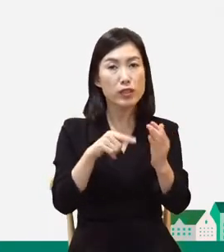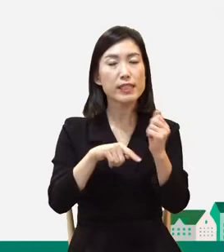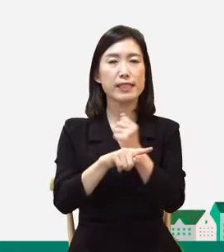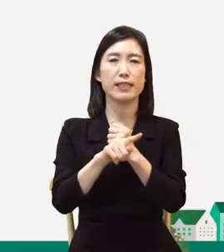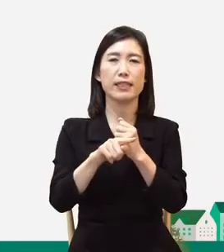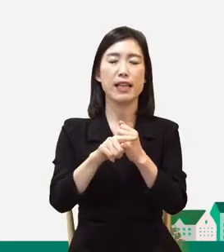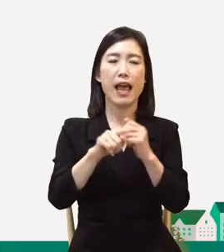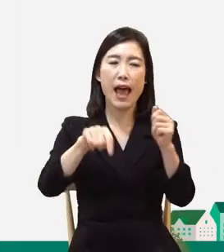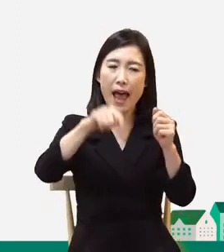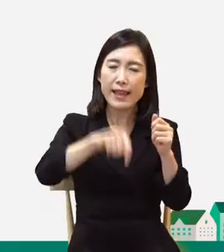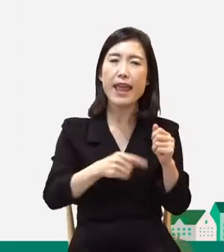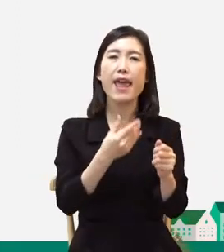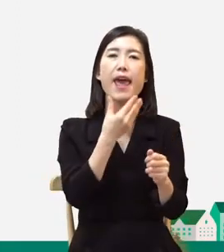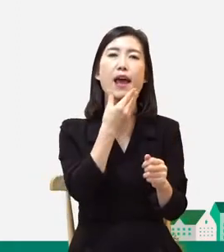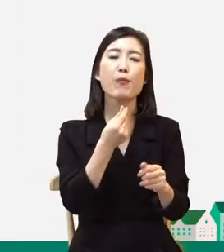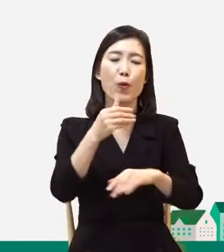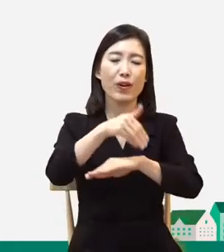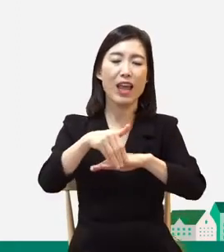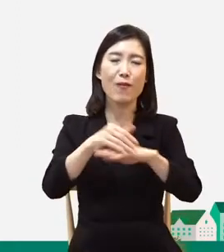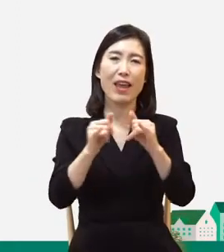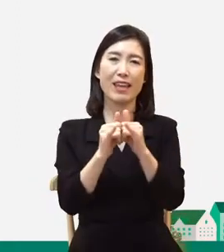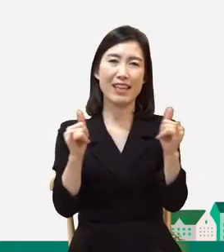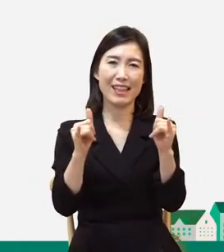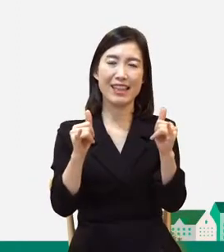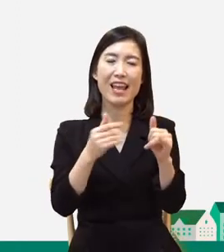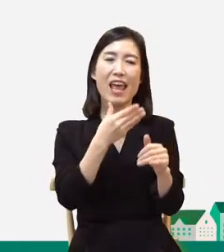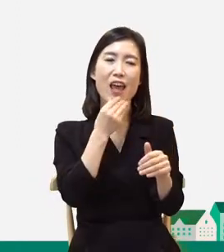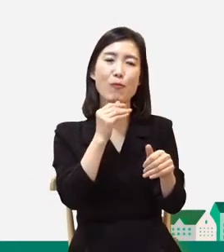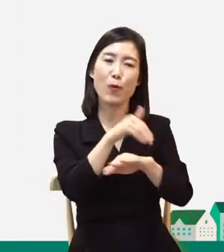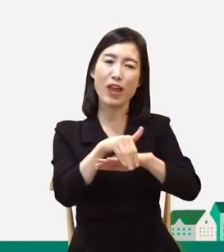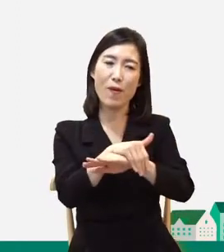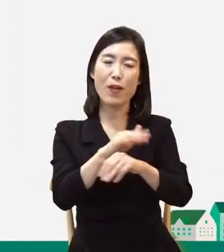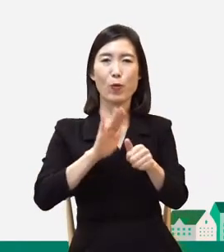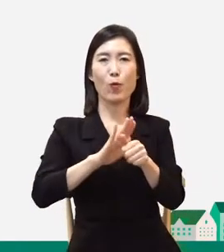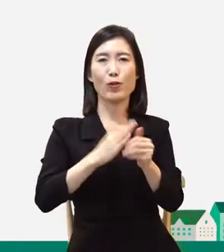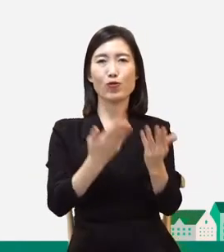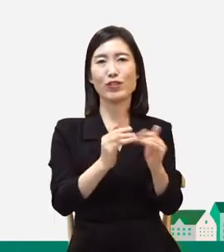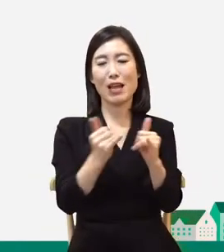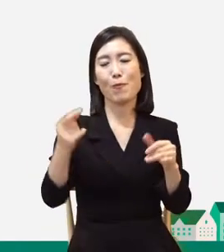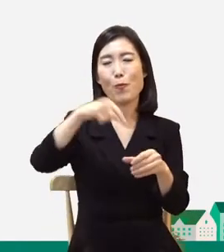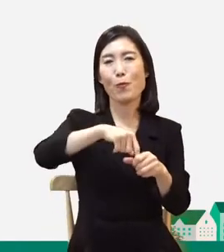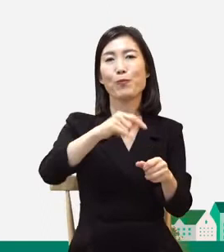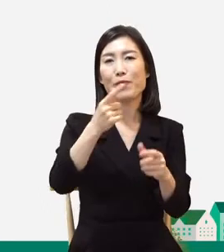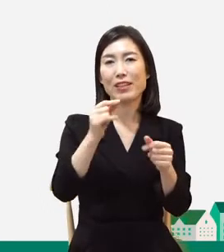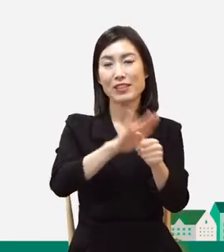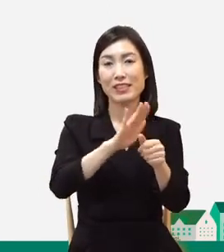행복 플래너가 이제 파견이 됩니다. 그래서 지금 현재 총